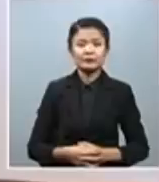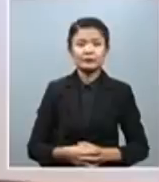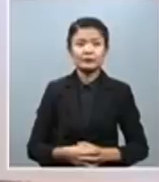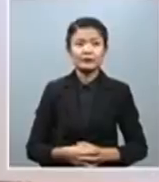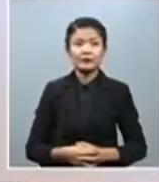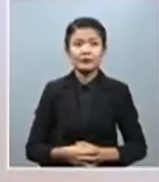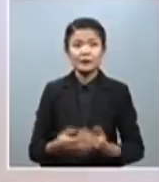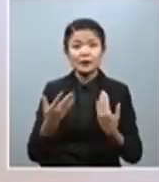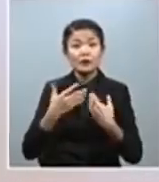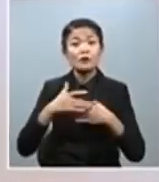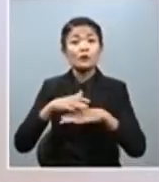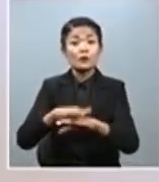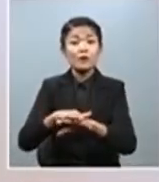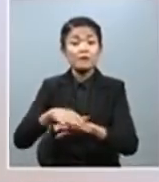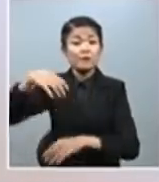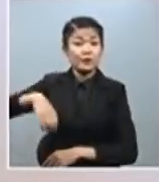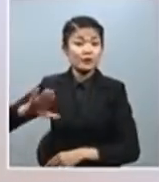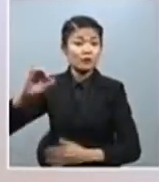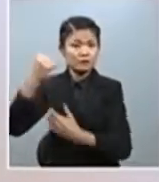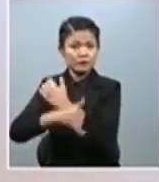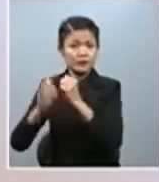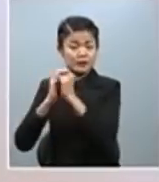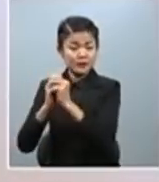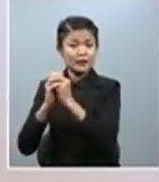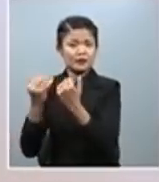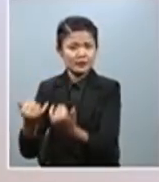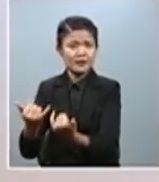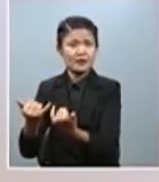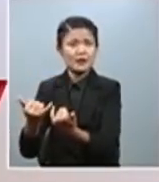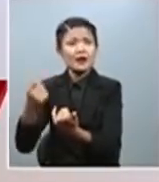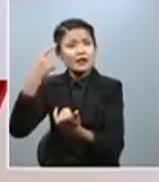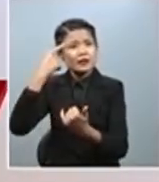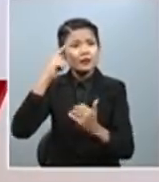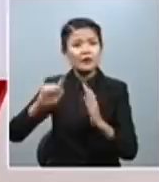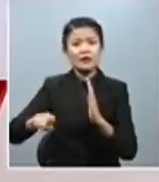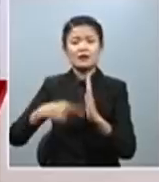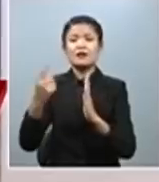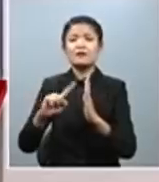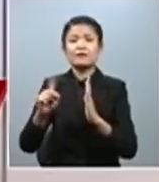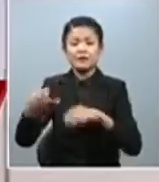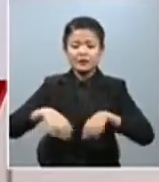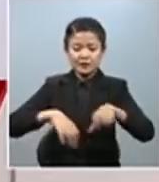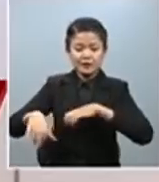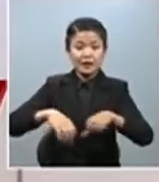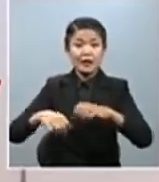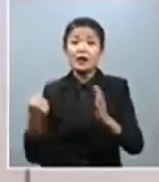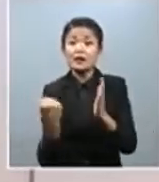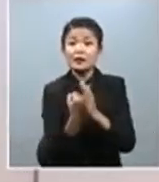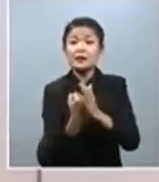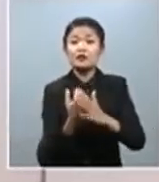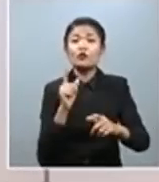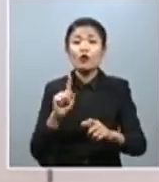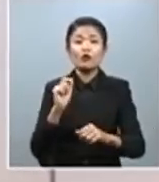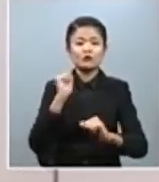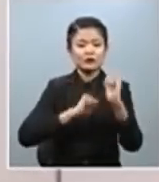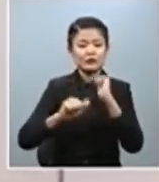การร่วมมือกับทาง Tencent Video ในครั้งนี้นะครับก็จะเป็นจุดเริ่มต้นในการบริหารจัดการลิขสิทธิ์คอนเทนต์ของท